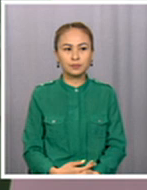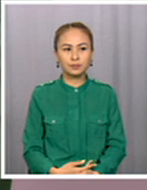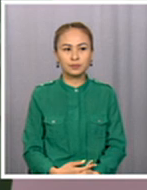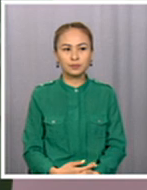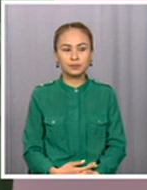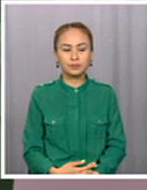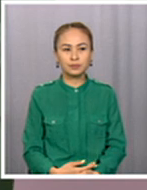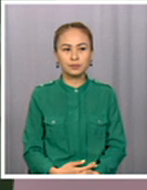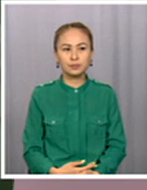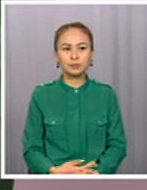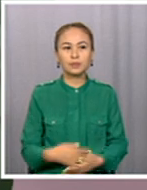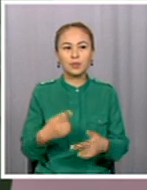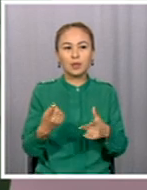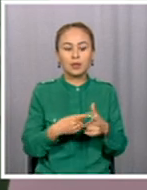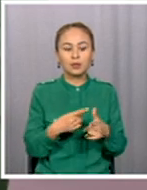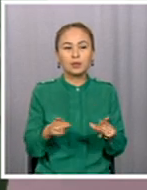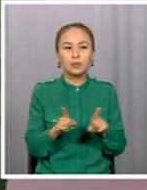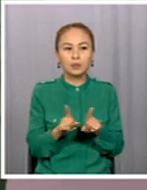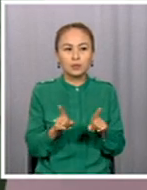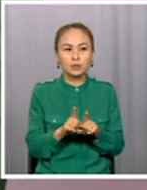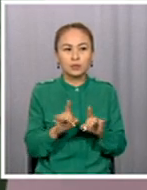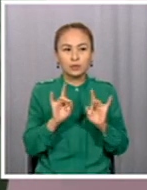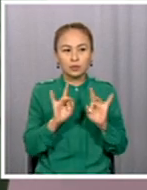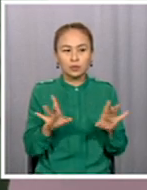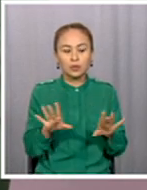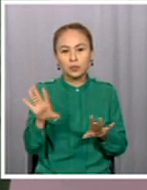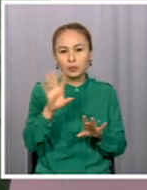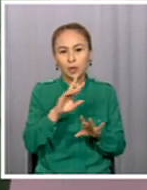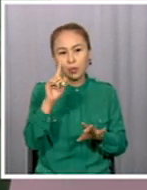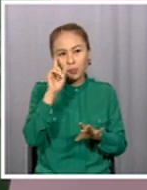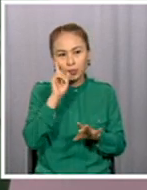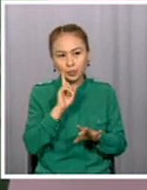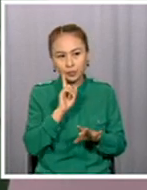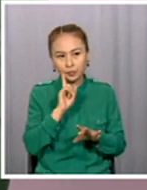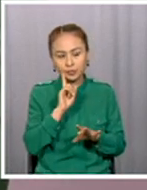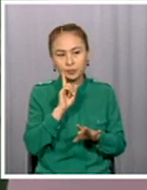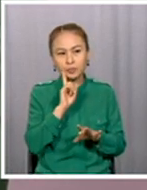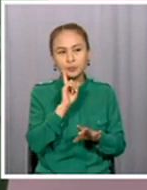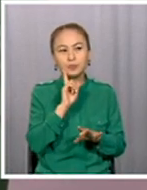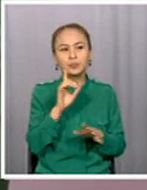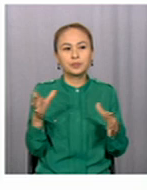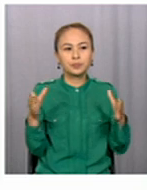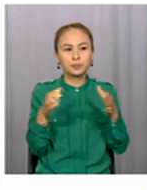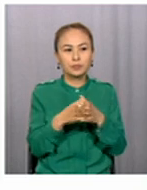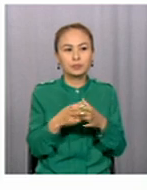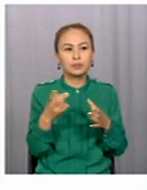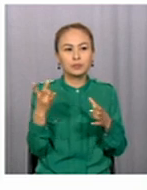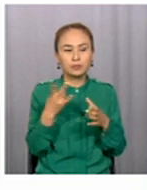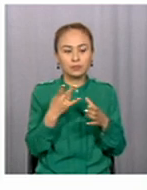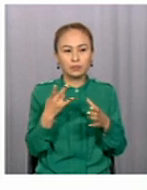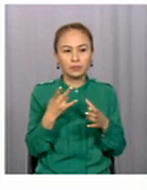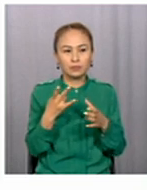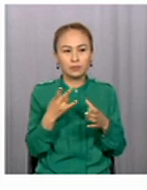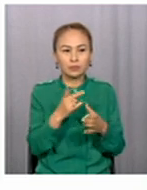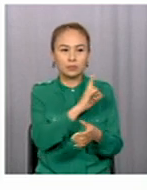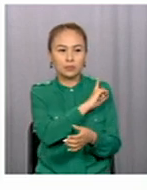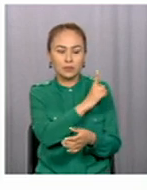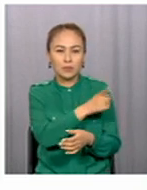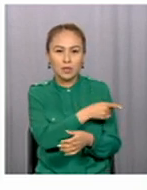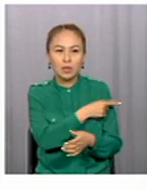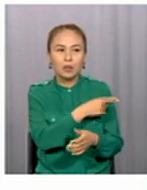Мәңгілік ел атану үшін, соған лайық болу үшін бірлік керек.